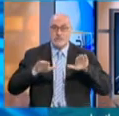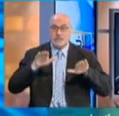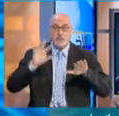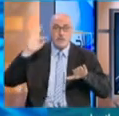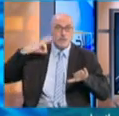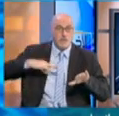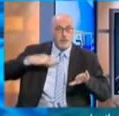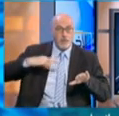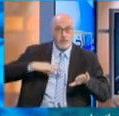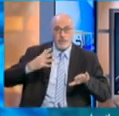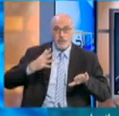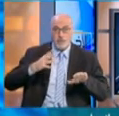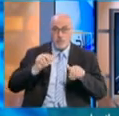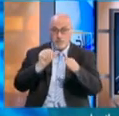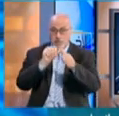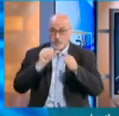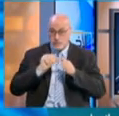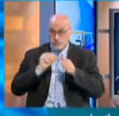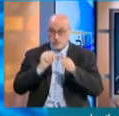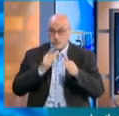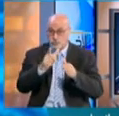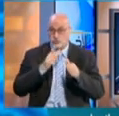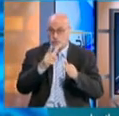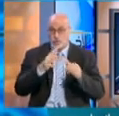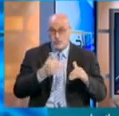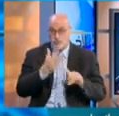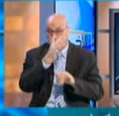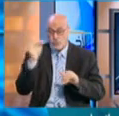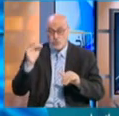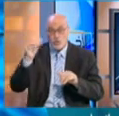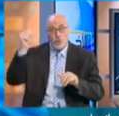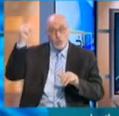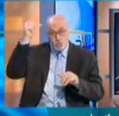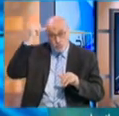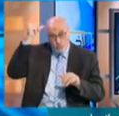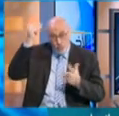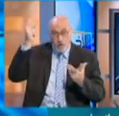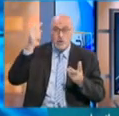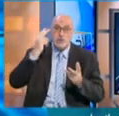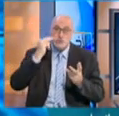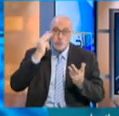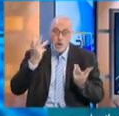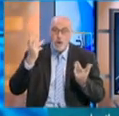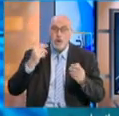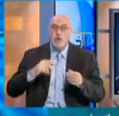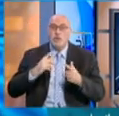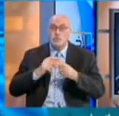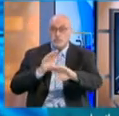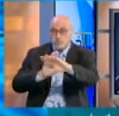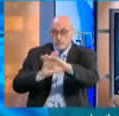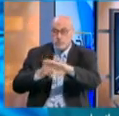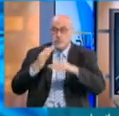المصالح التي يتقاسمها البلدان فيما يتعلق بالذاكرة وبالعلاقات الإنسانية والمشاورات